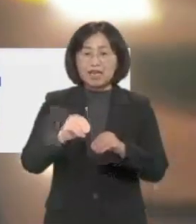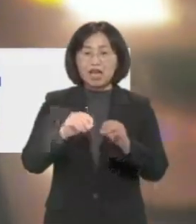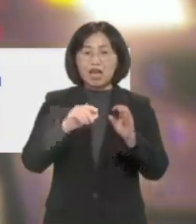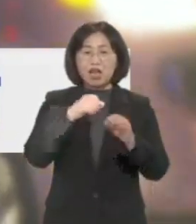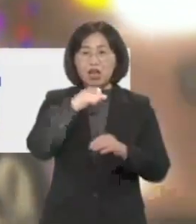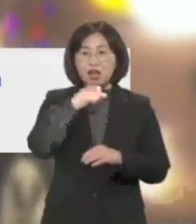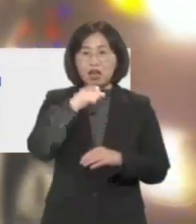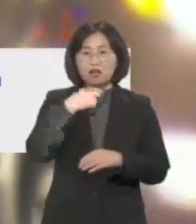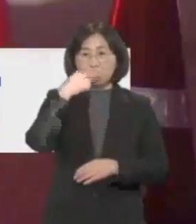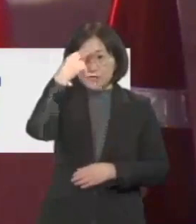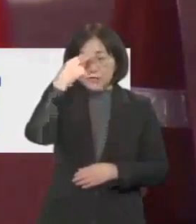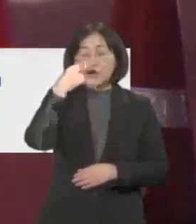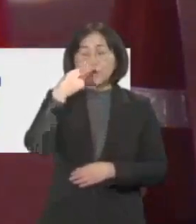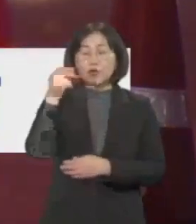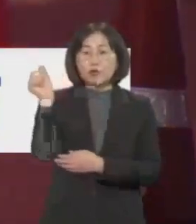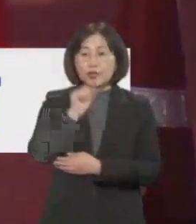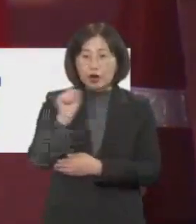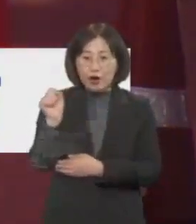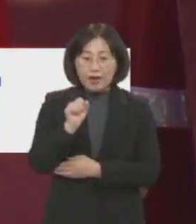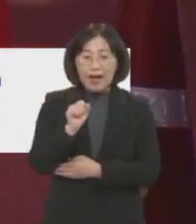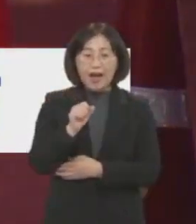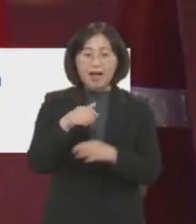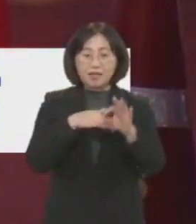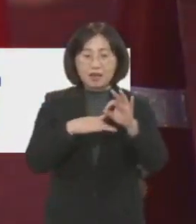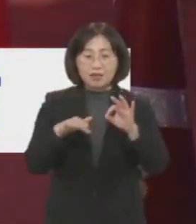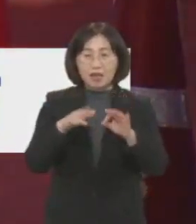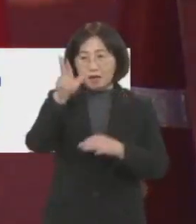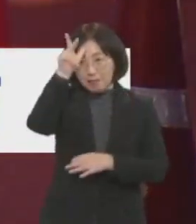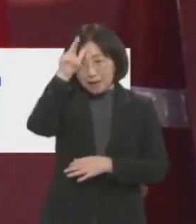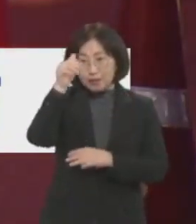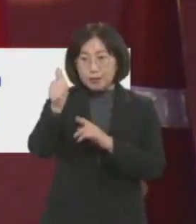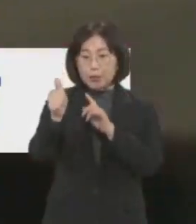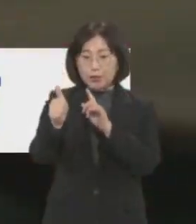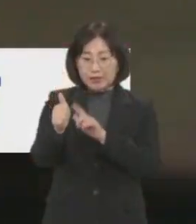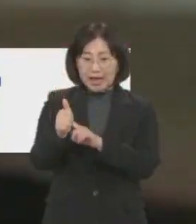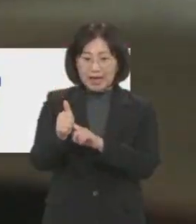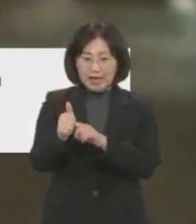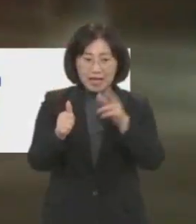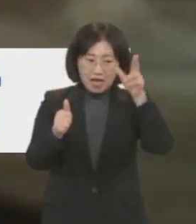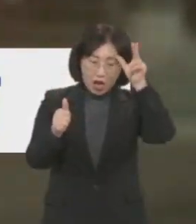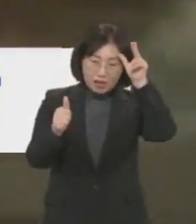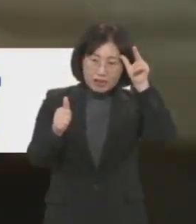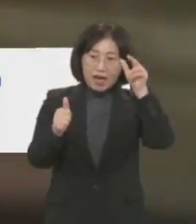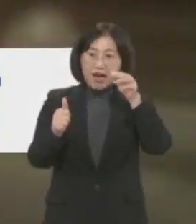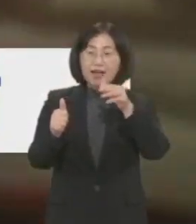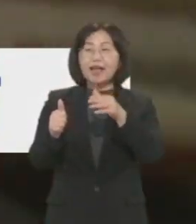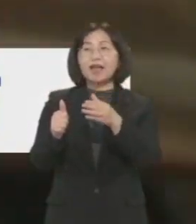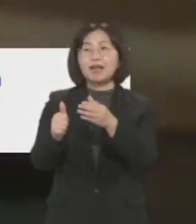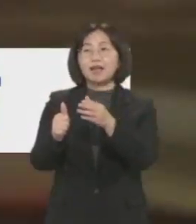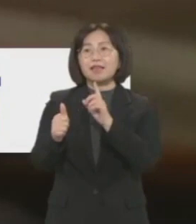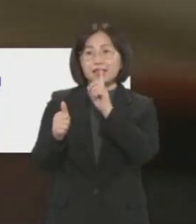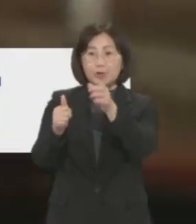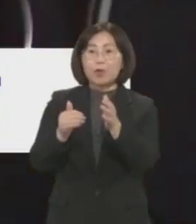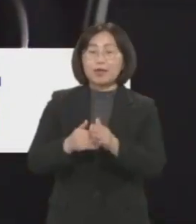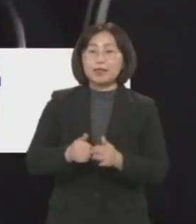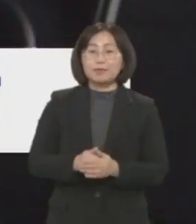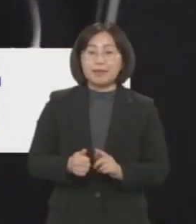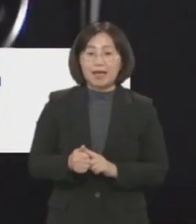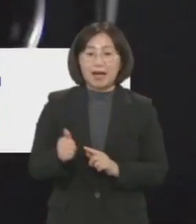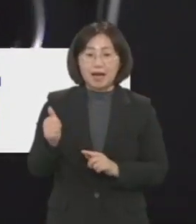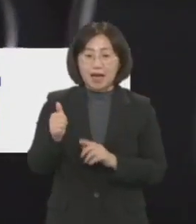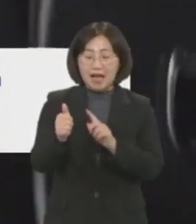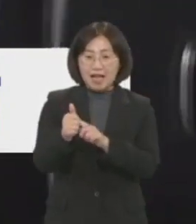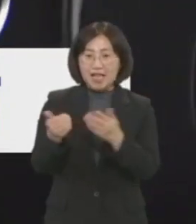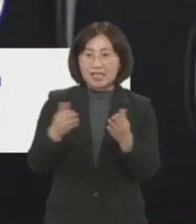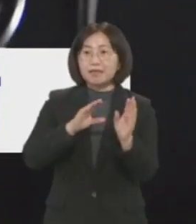0.067% 상태를 운전한 혐의로 서천 모 파출소장 a 경감이 경찰의 불구속 입건됐습니다 경찰은 곧바로 a